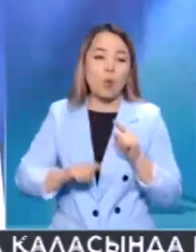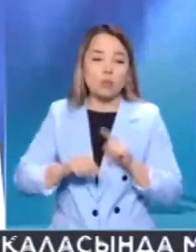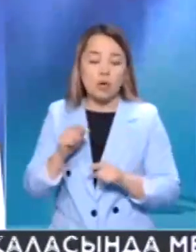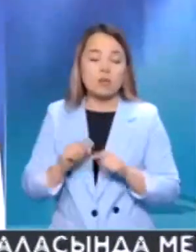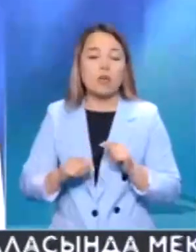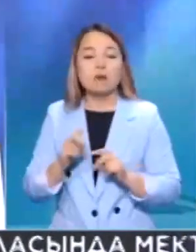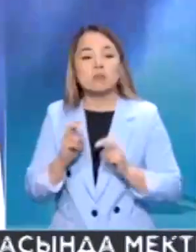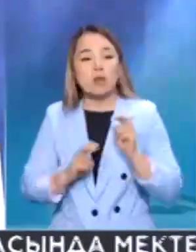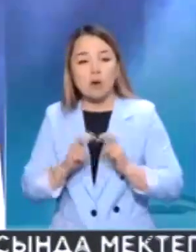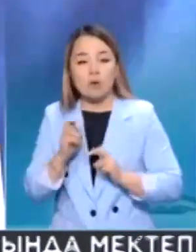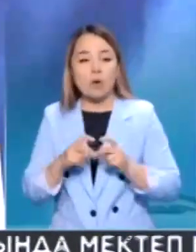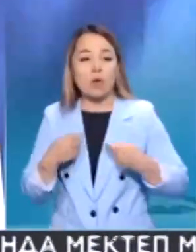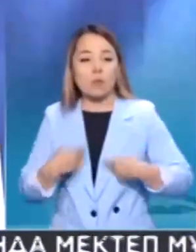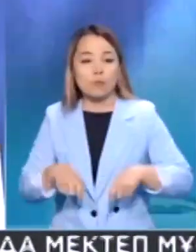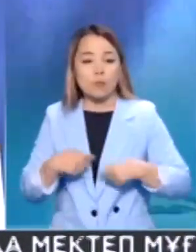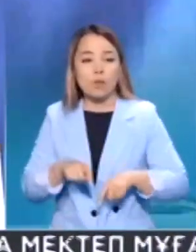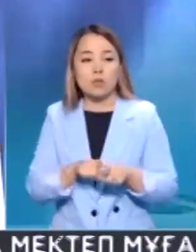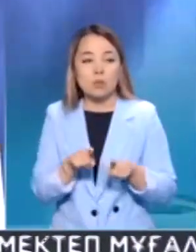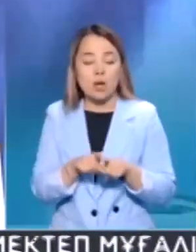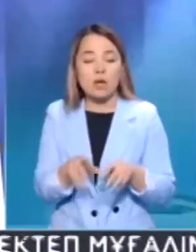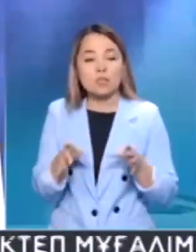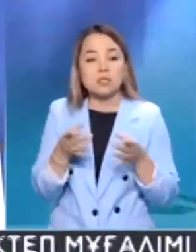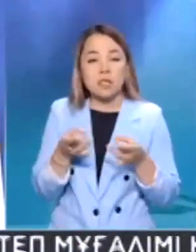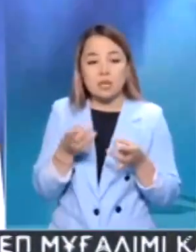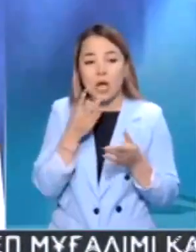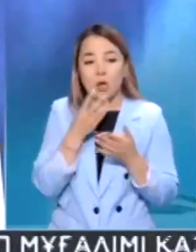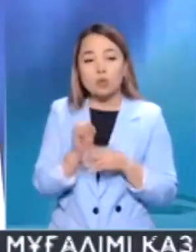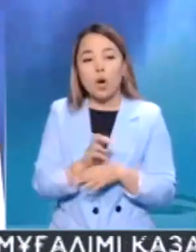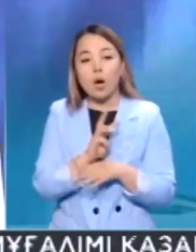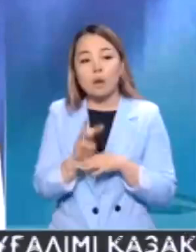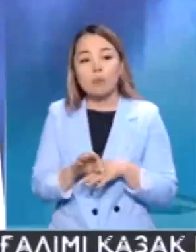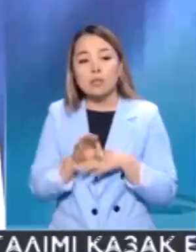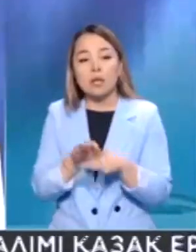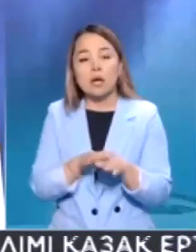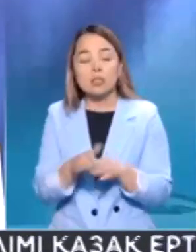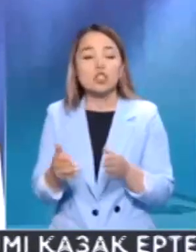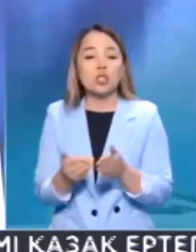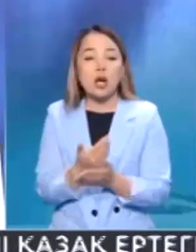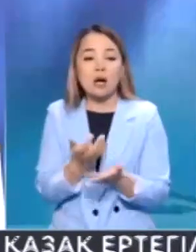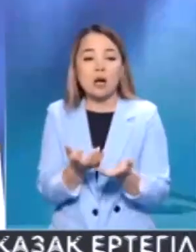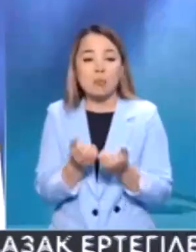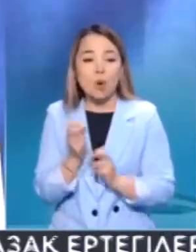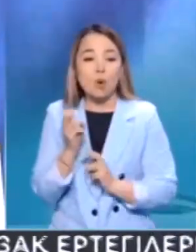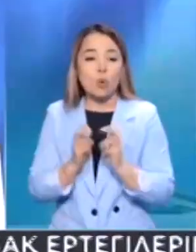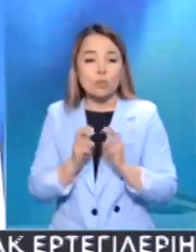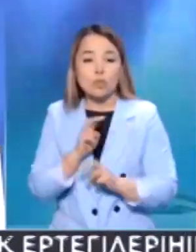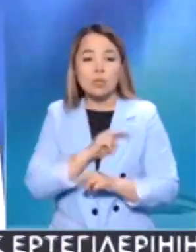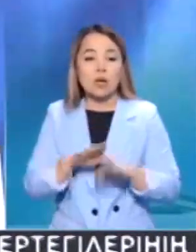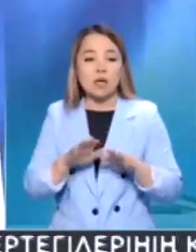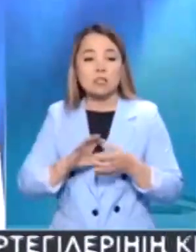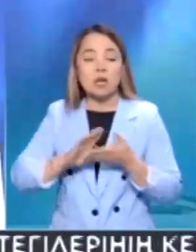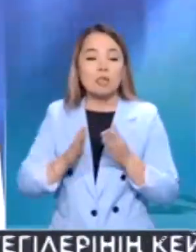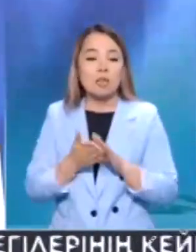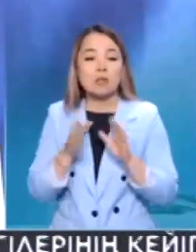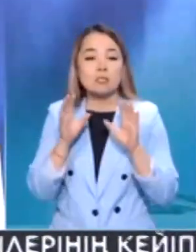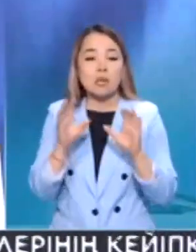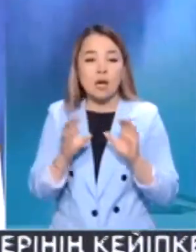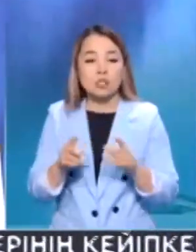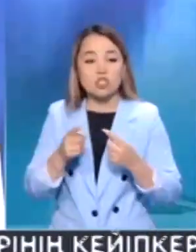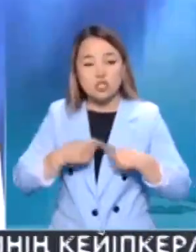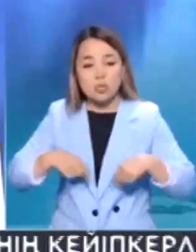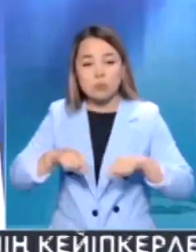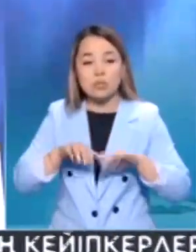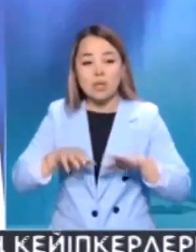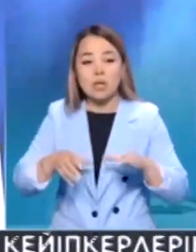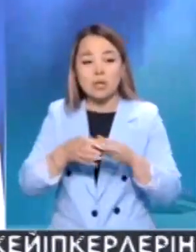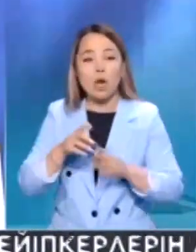қол жетімді бағамен өзімізде өндіретін шикізатпен қамтамасыз ету, қазіргі таңда жаңадан қабылдаған өнеркәсіп саясаты туралы заң шеңберінде отандық